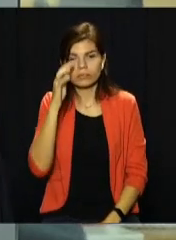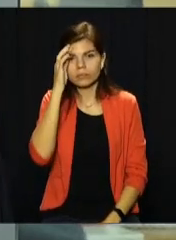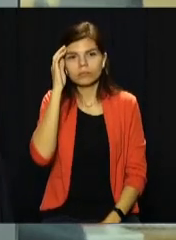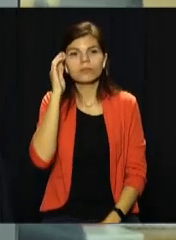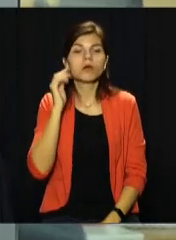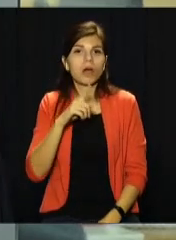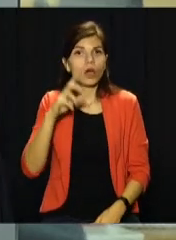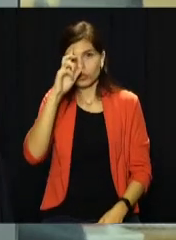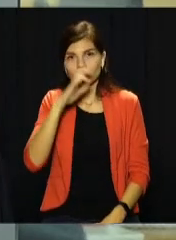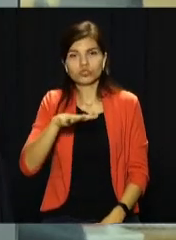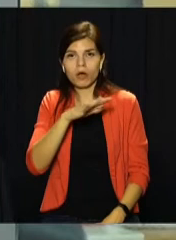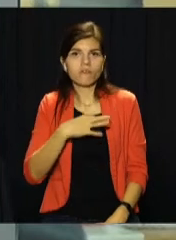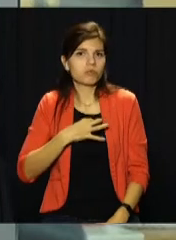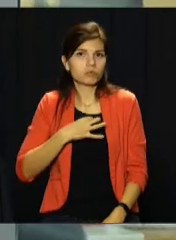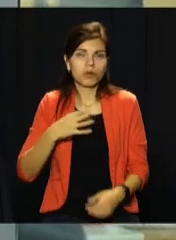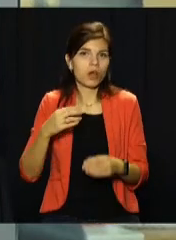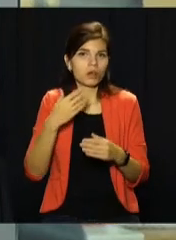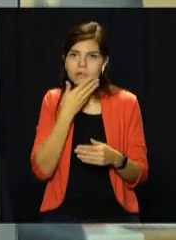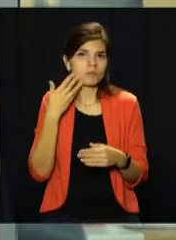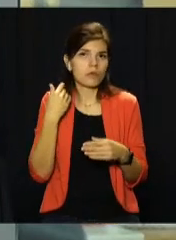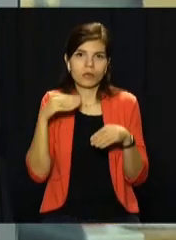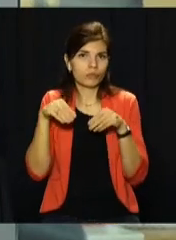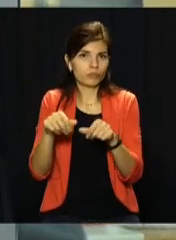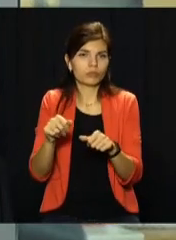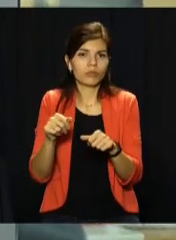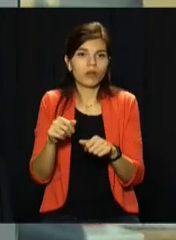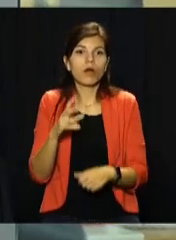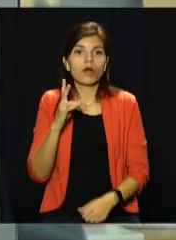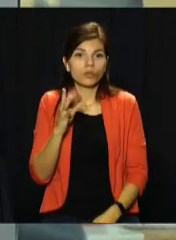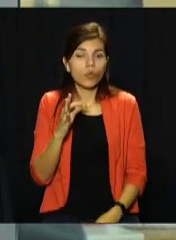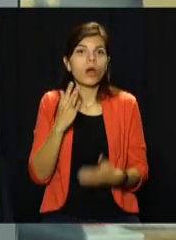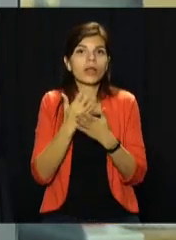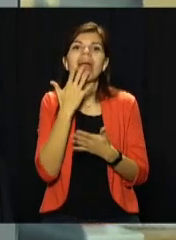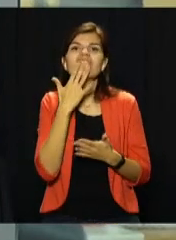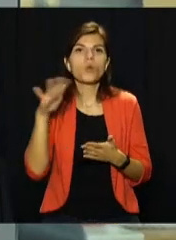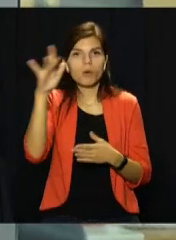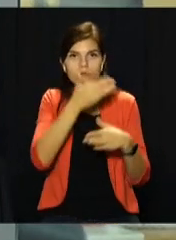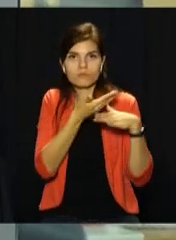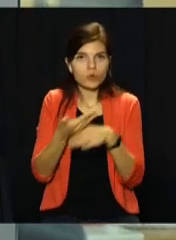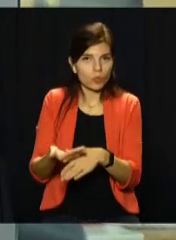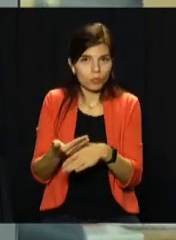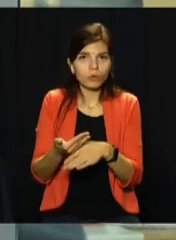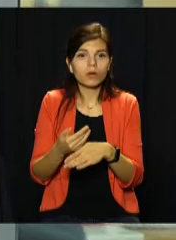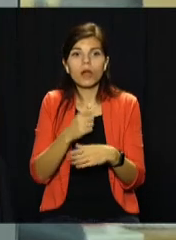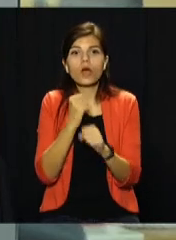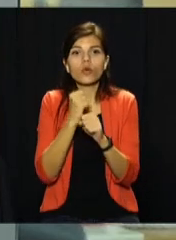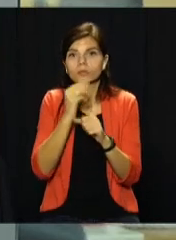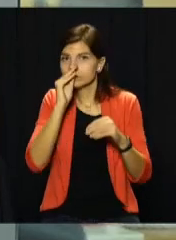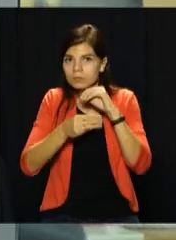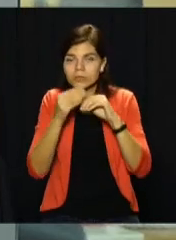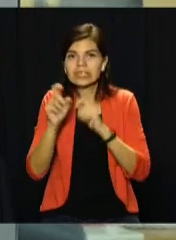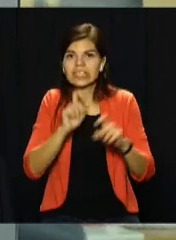вирішення екологічних проблем, але допомогу місту зараз надають європейські партнери. Роботу з обезпечення